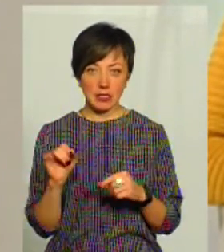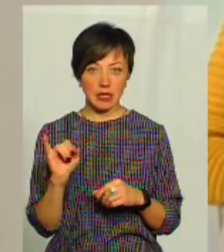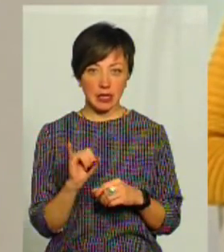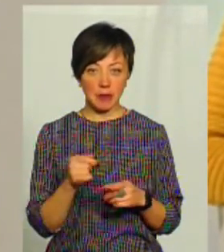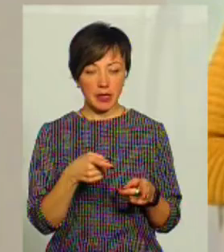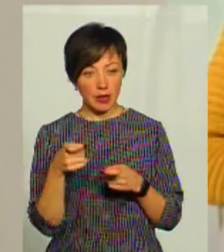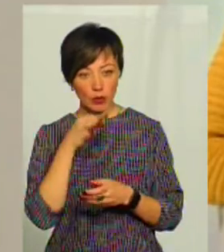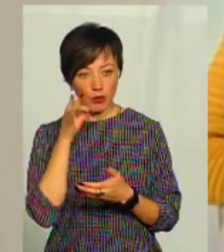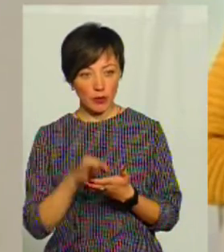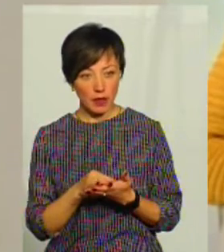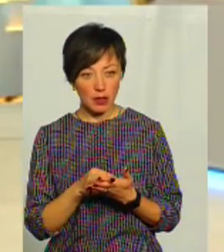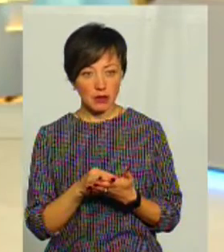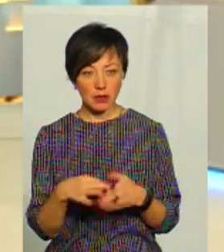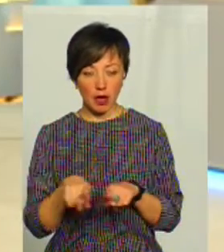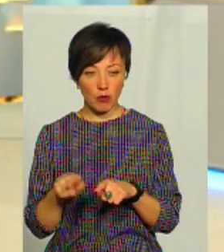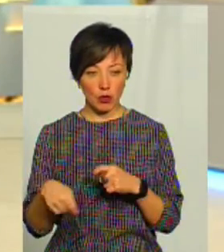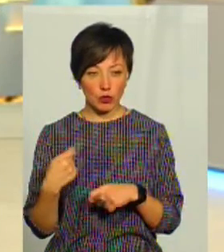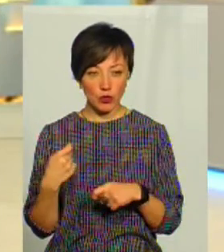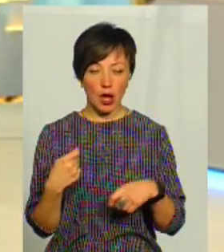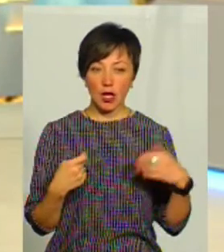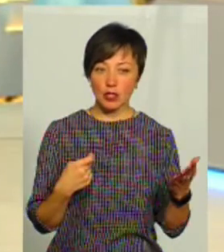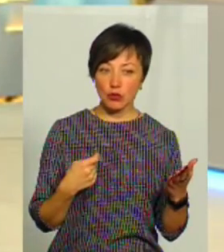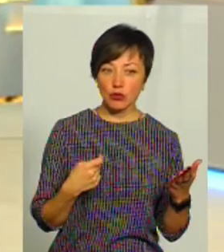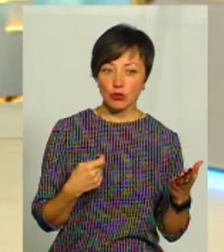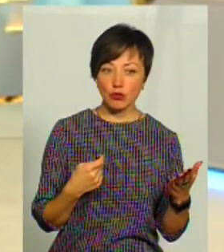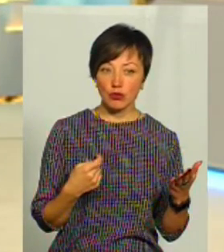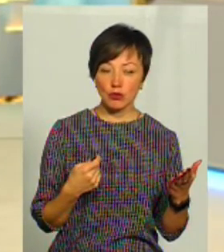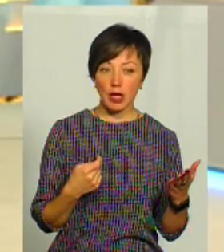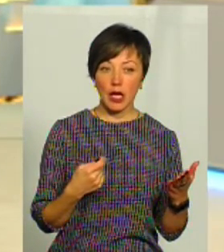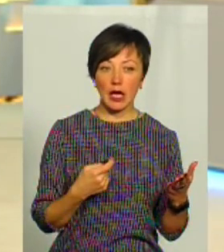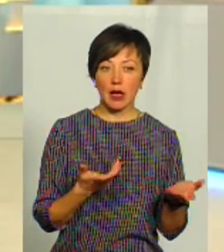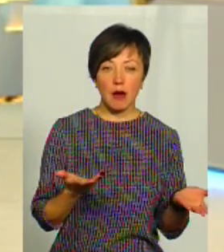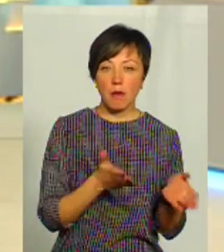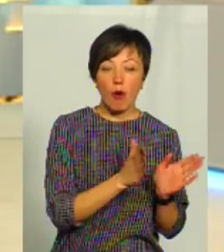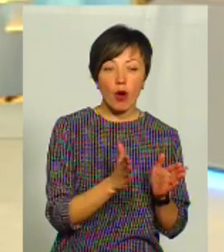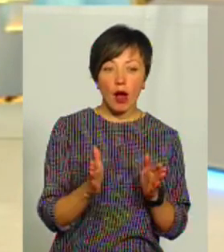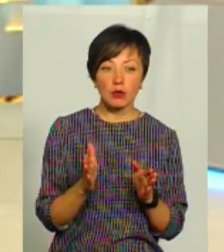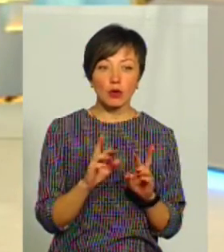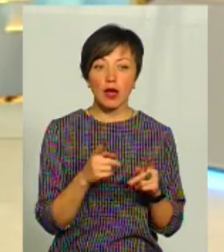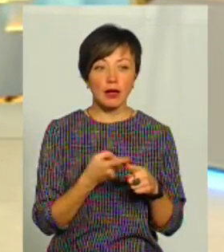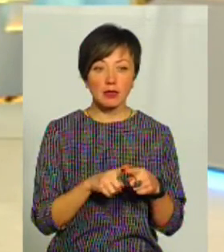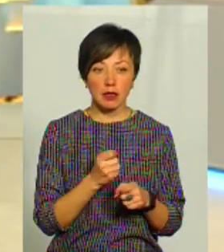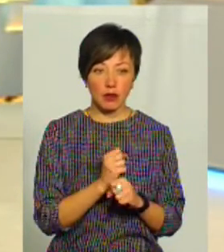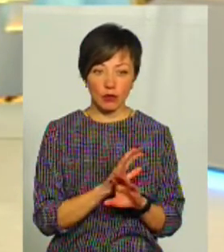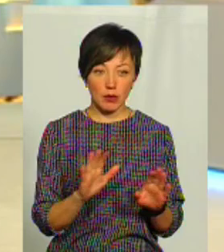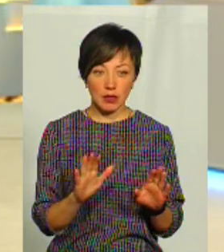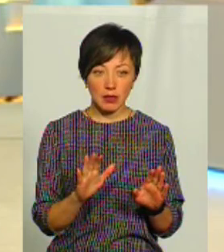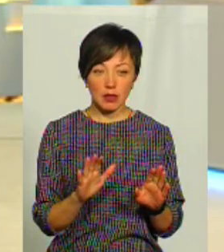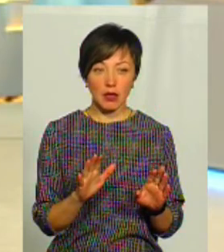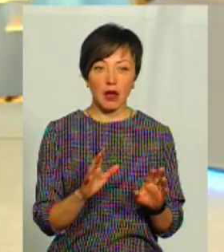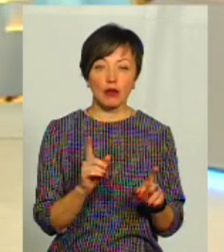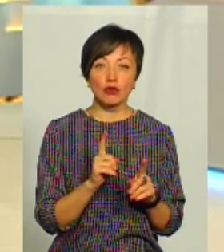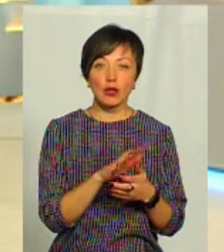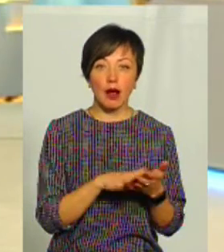і притягує до відповідальності за таке правопорушення, але з іншої сторони, інструмент, як цього не робити, або що